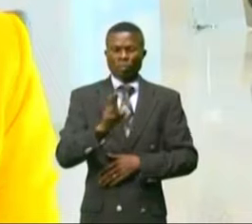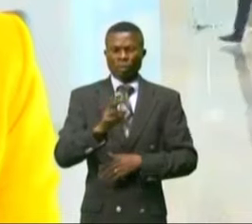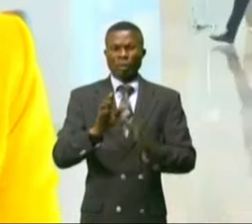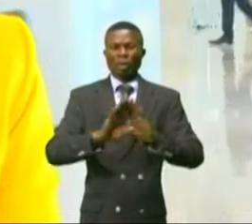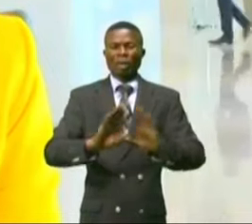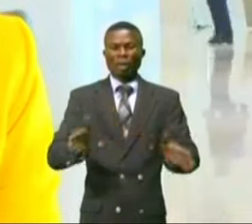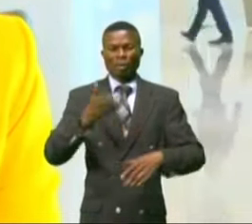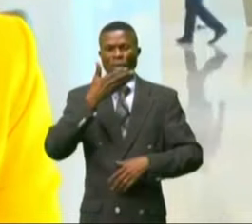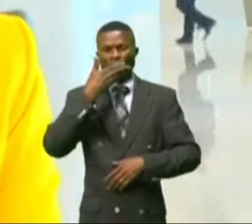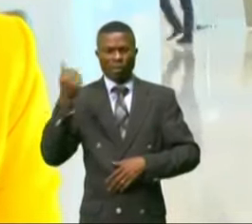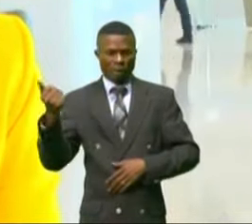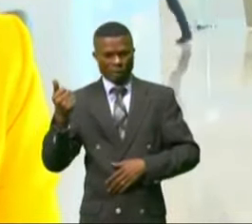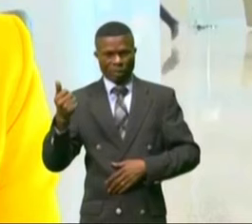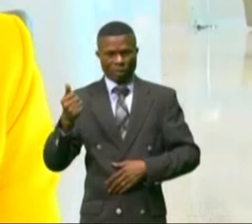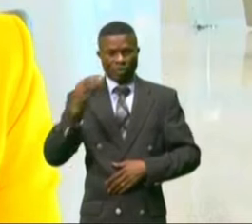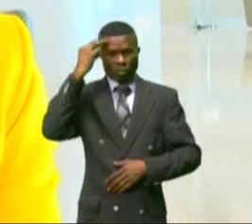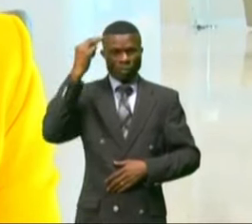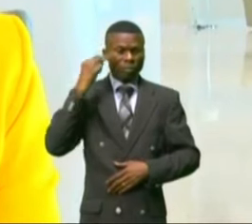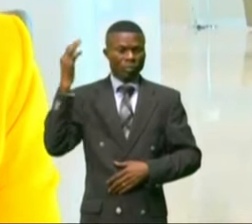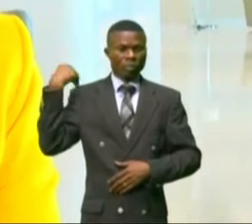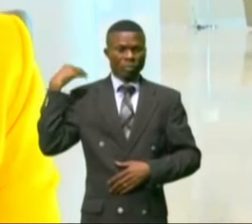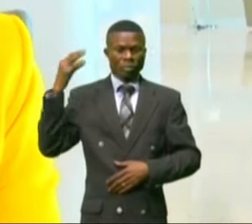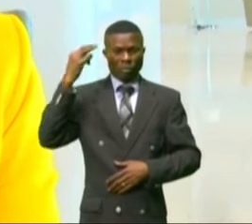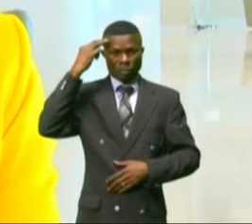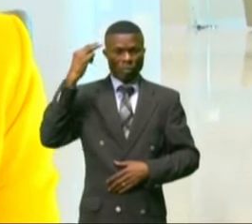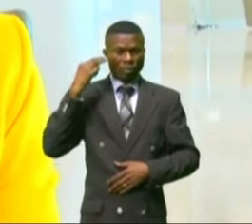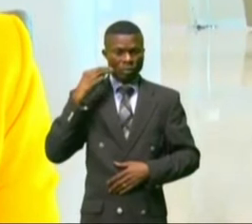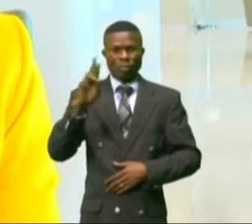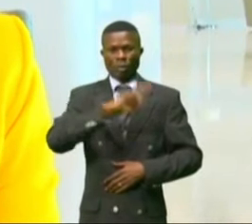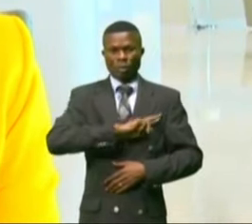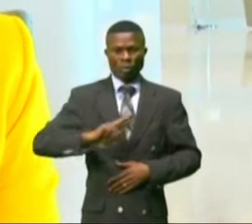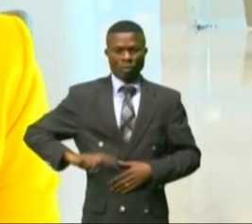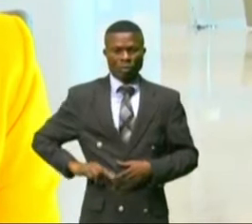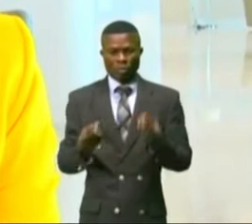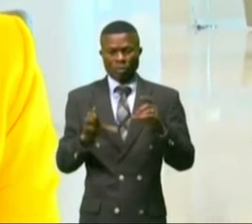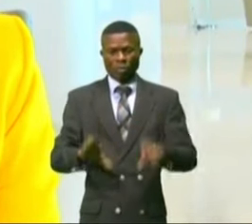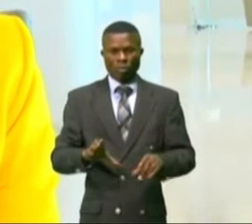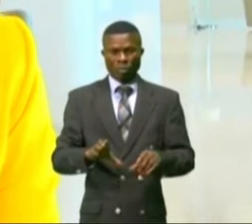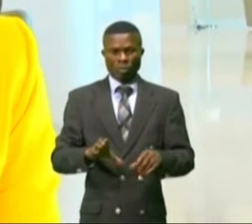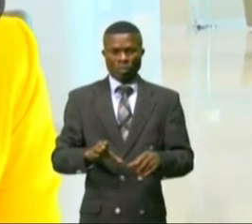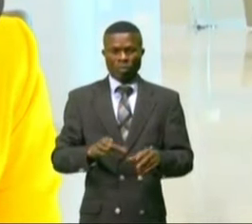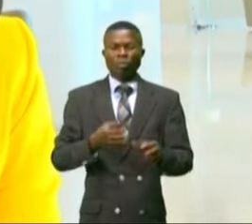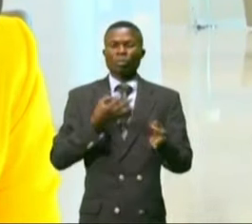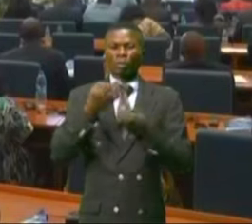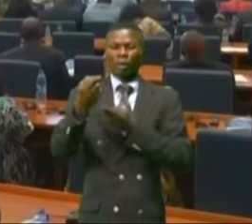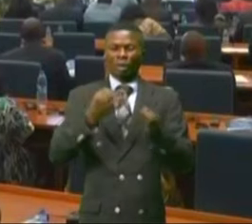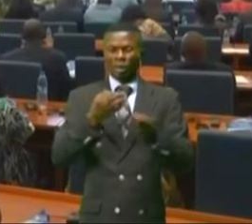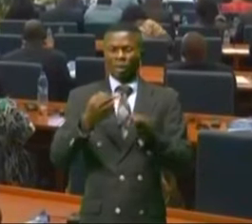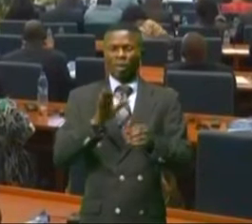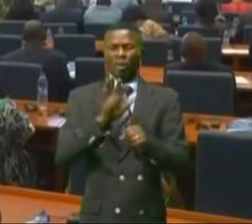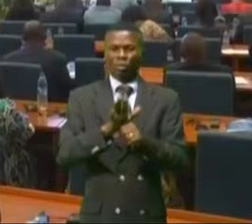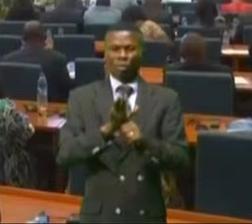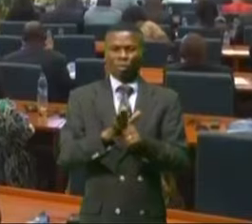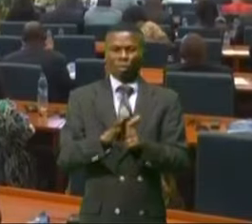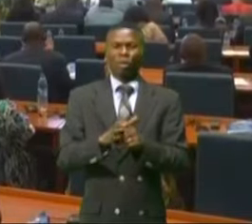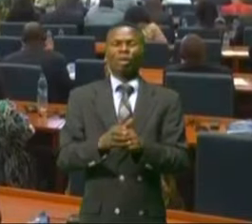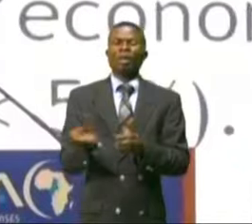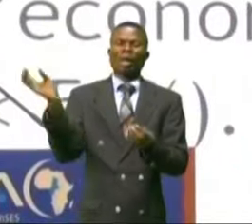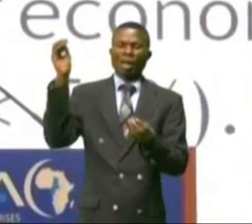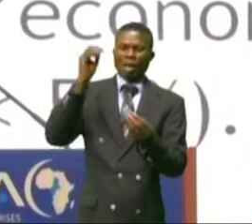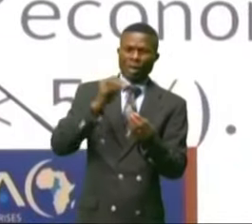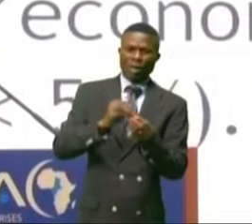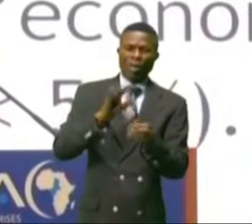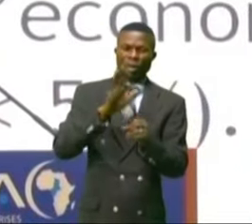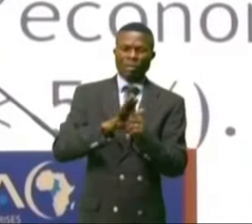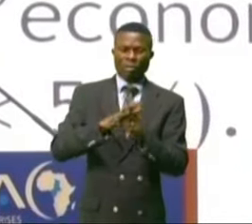viables. La ministre d'État de la République démocratique du Congo nous a fait un magnifique exposé. Ça nous donne encore plus de